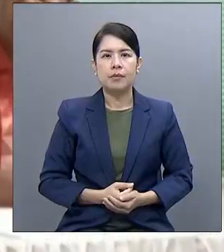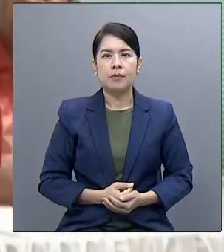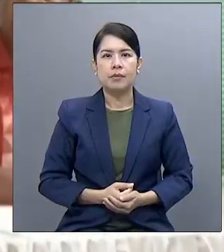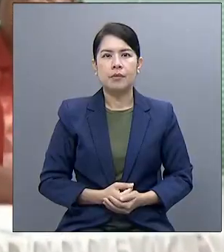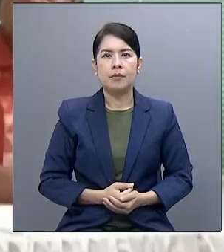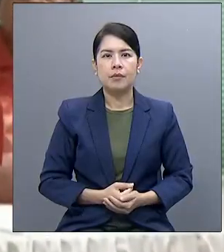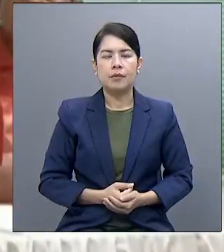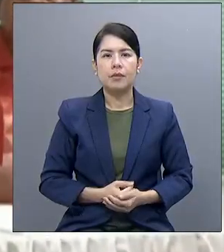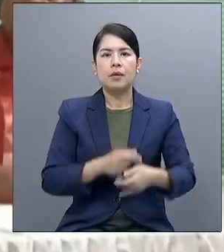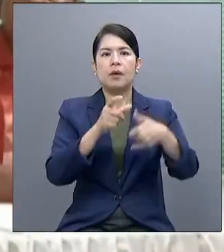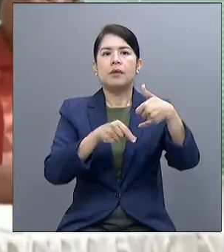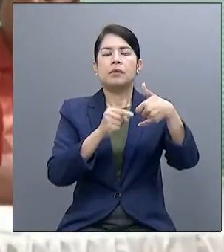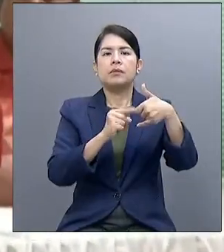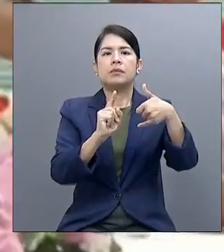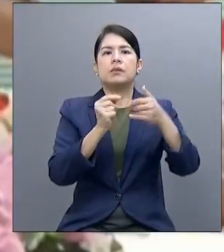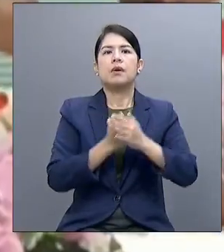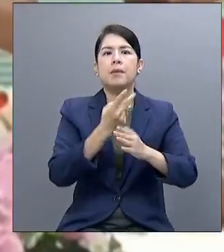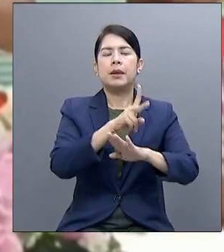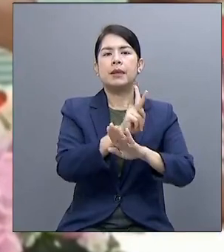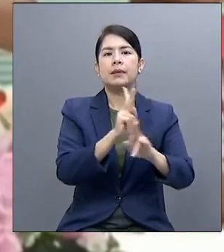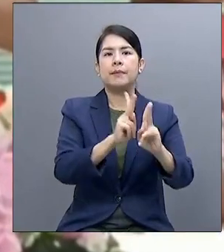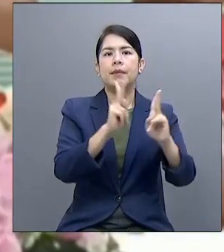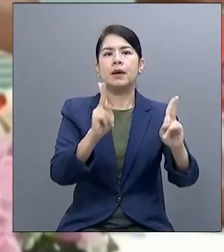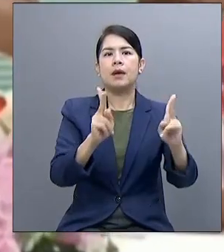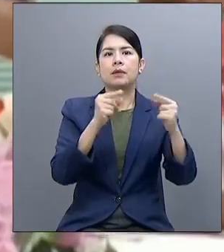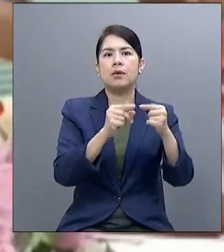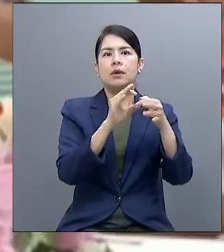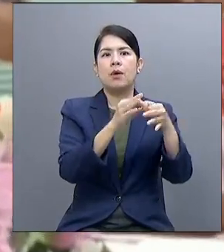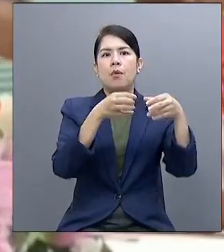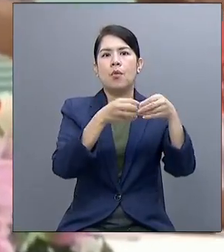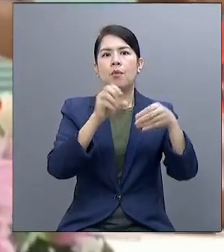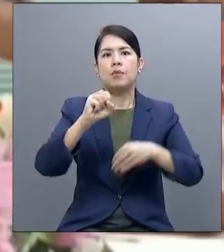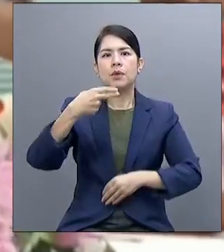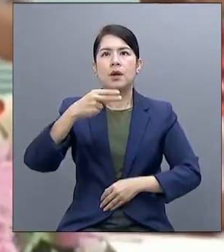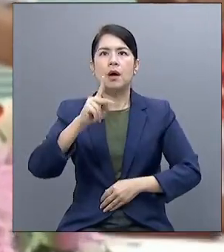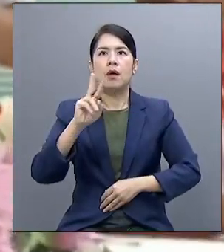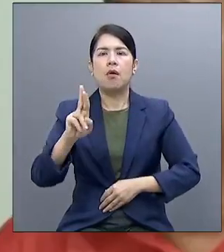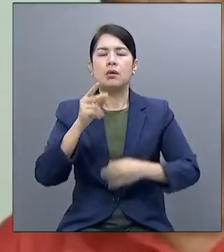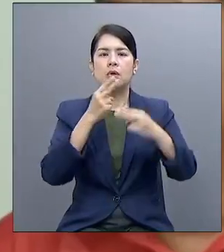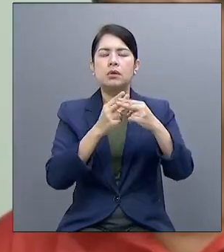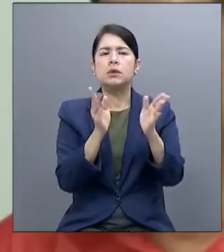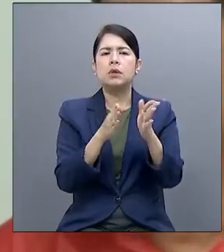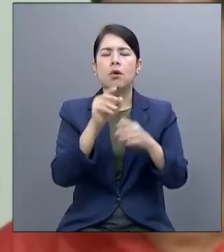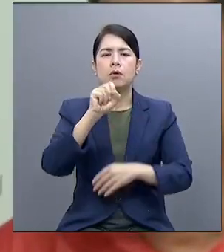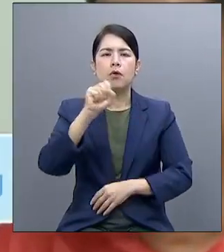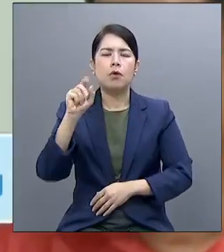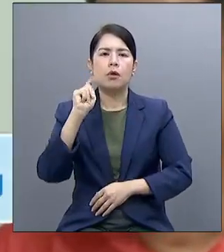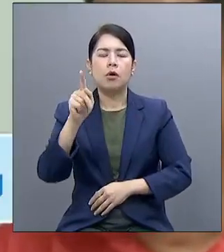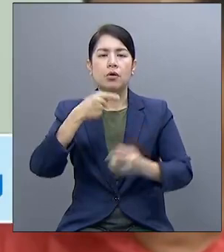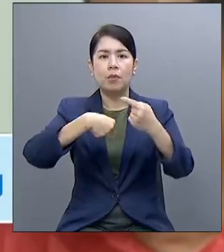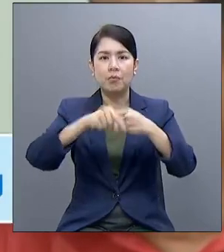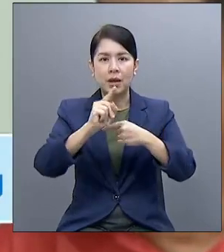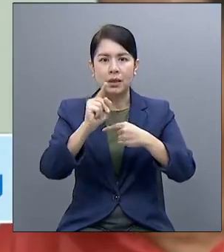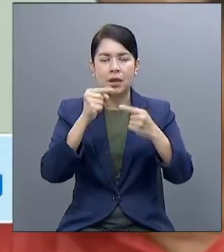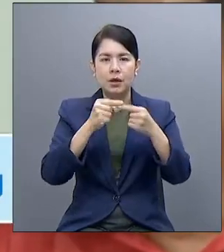นายปรเมศวร์ อินทรชุมนุมประธานกรรมการดำเนินการสันนิบาตสหกรณ์แห่งประเทศไทยหรือสสท.ลงพื้นที่สหกรณ์การเกษตรป